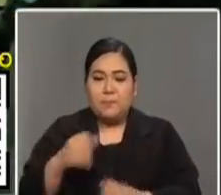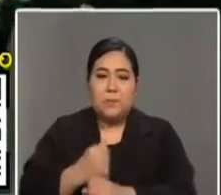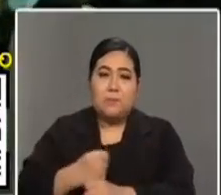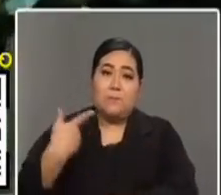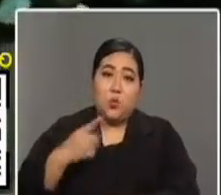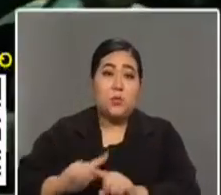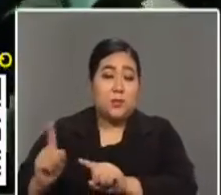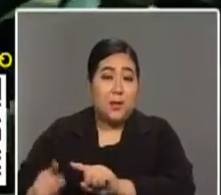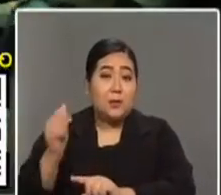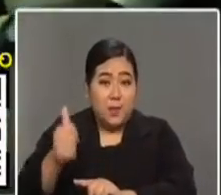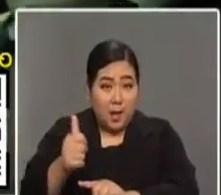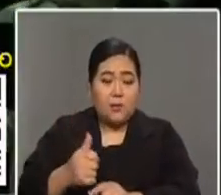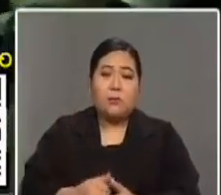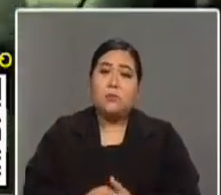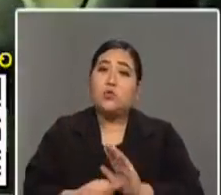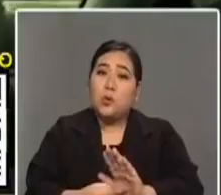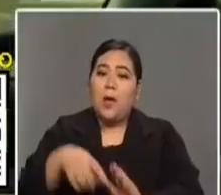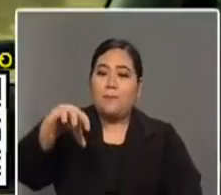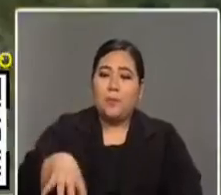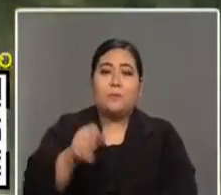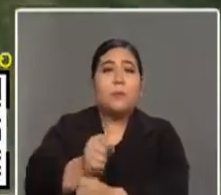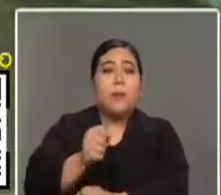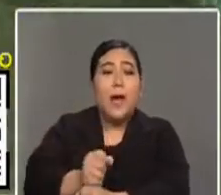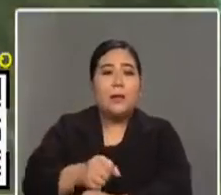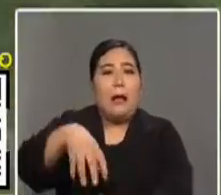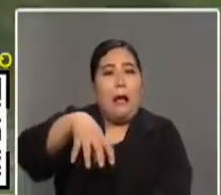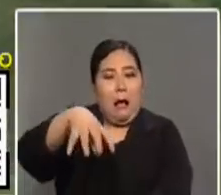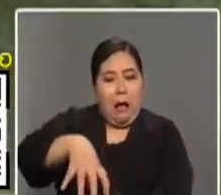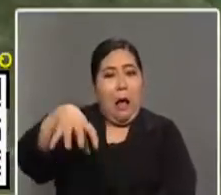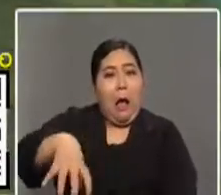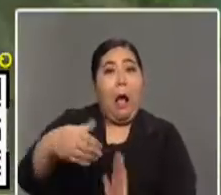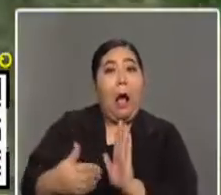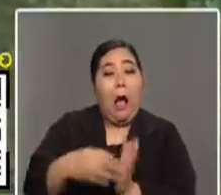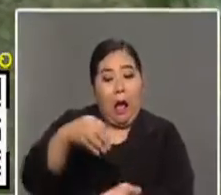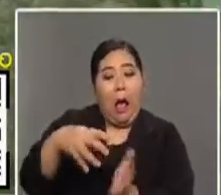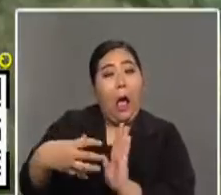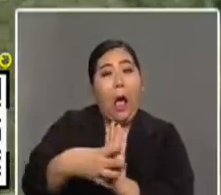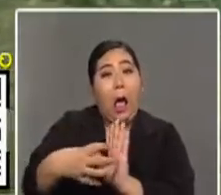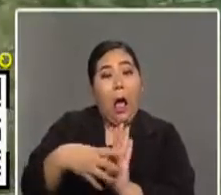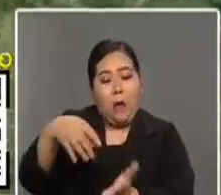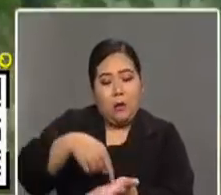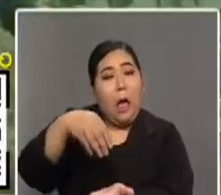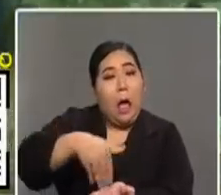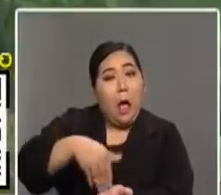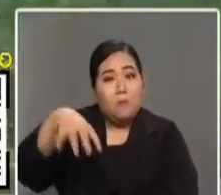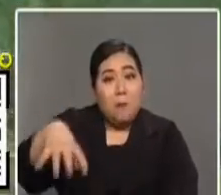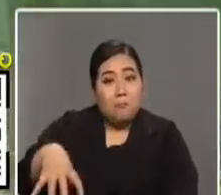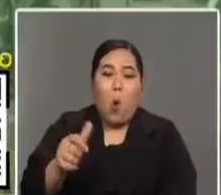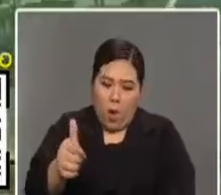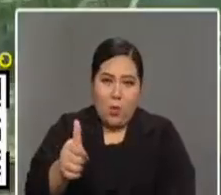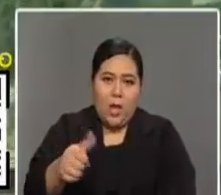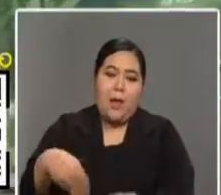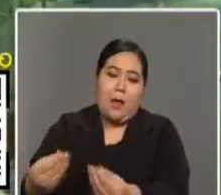นขึ้นเช่นส่วนของสำนักงานอันเนี้ยศาลใช้ประโยชน์ได้นะคะจากนั้นในส่วนของพื้นที่ที่อยู่ในความดูแลของธนารักษ์ก็